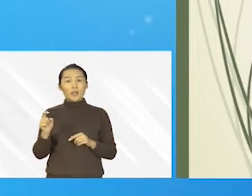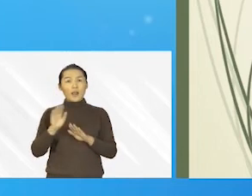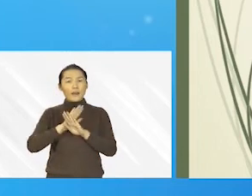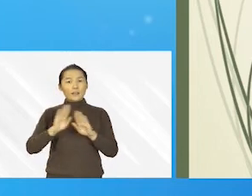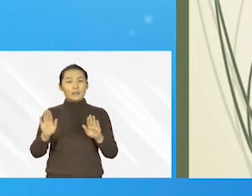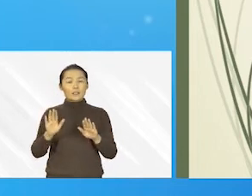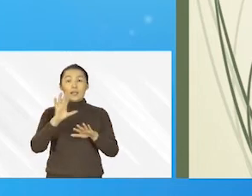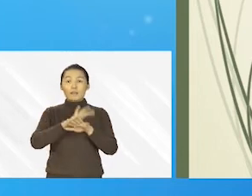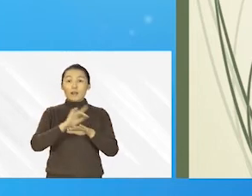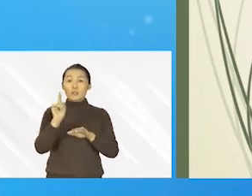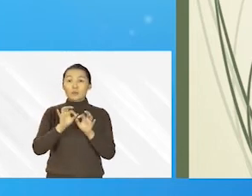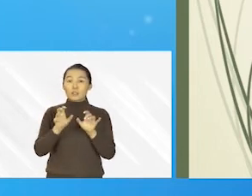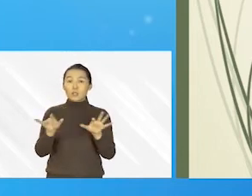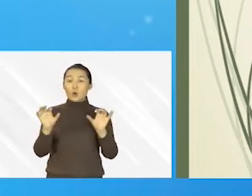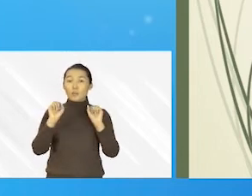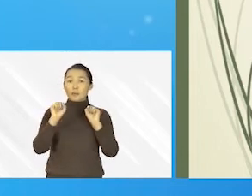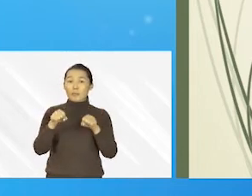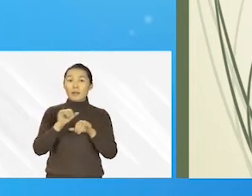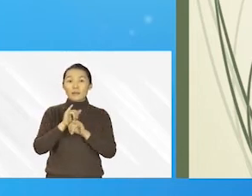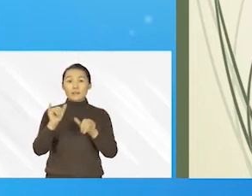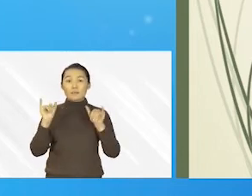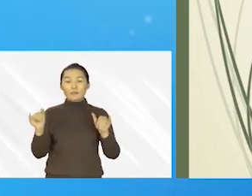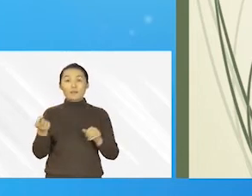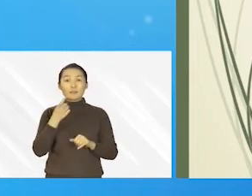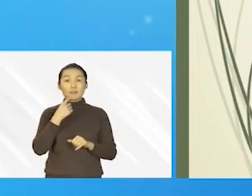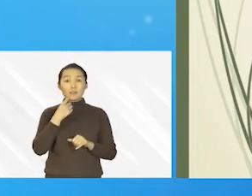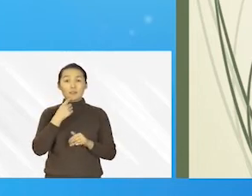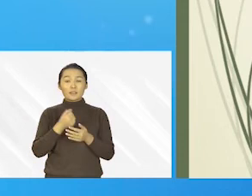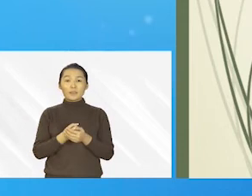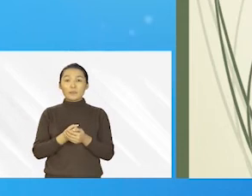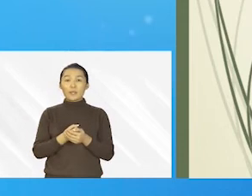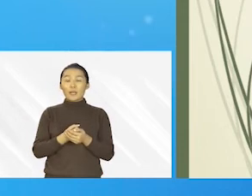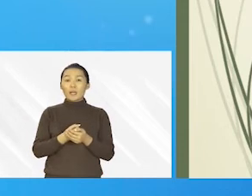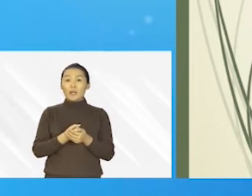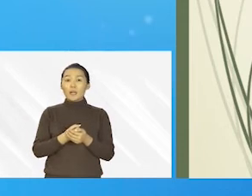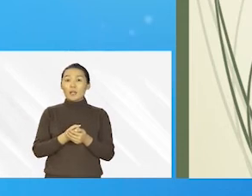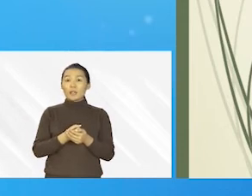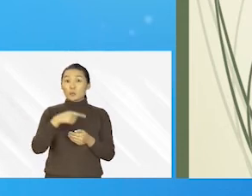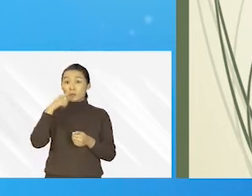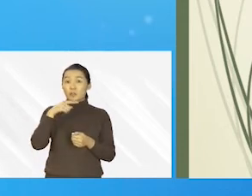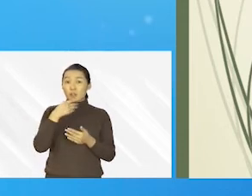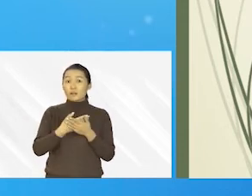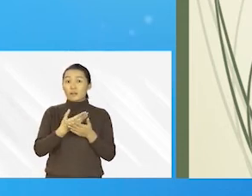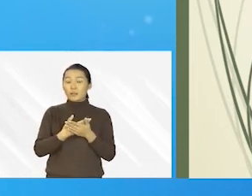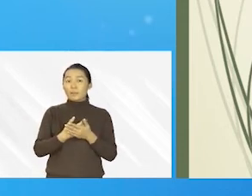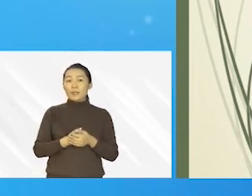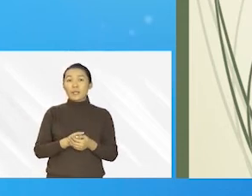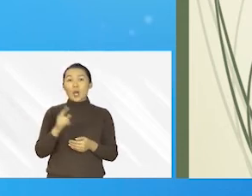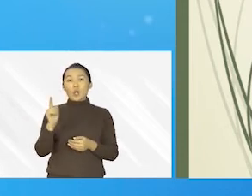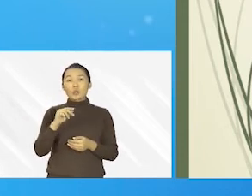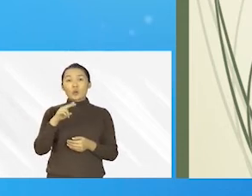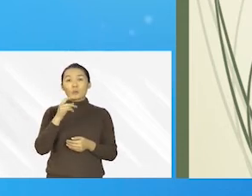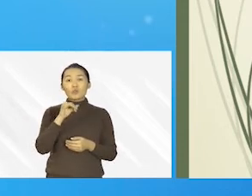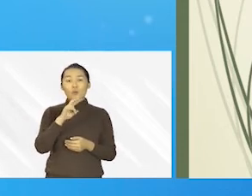что насекомые могли развиваться из яиц и утверждали, например, что